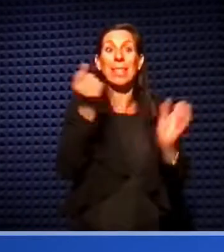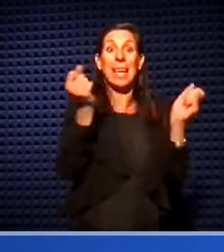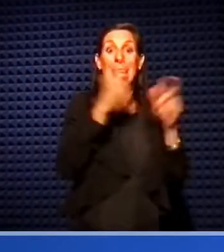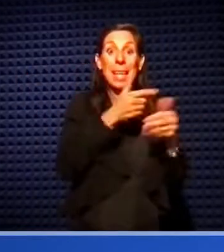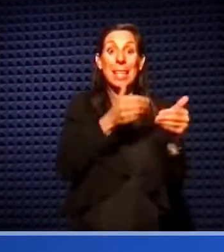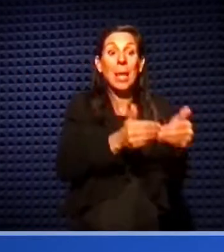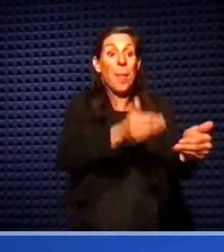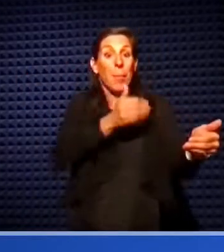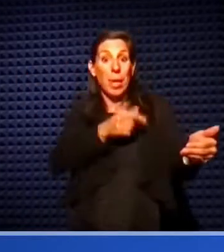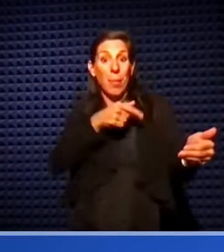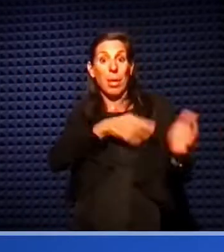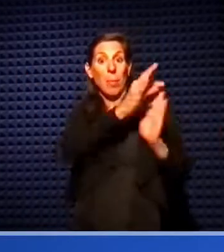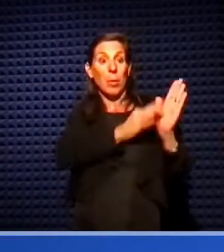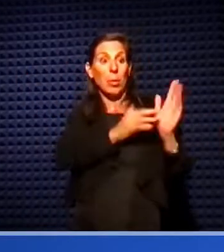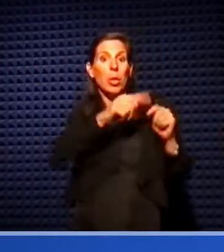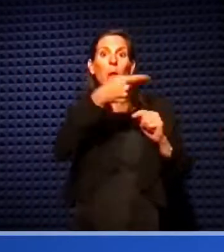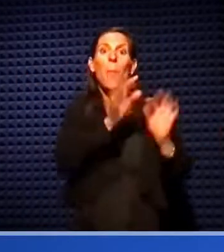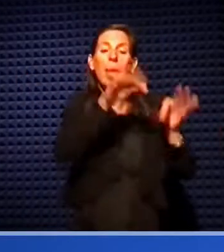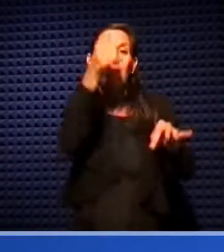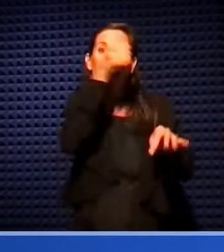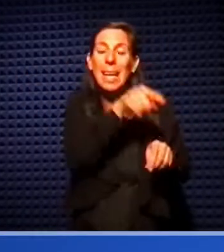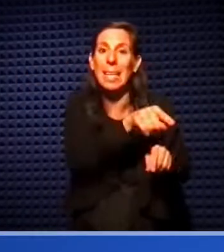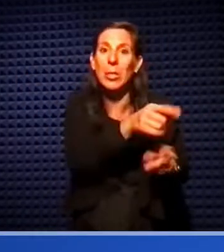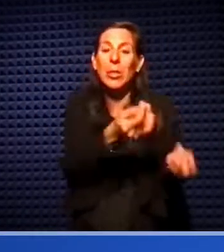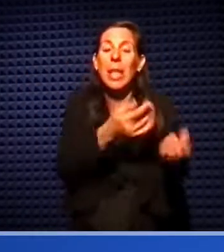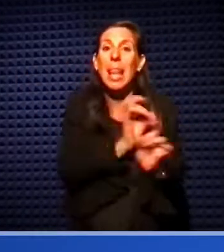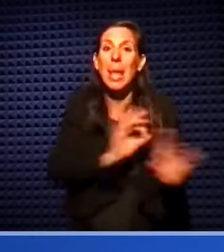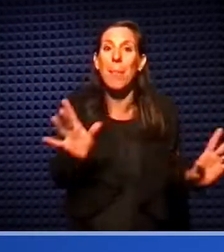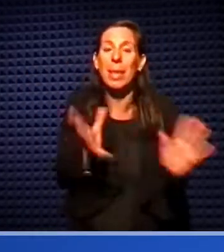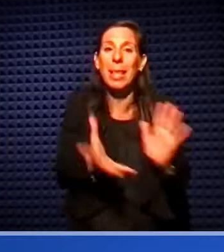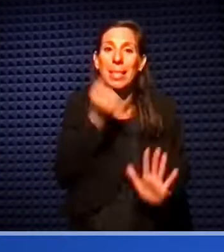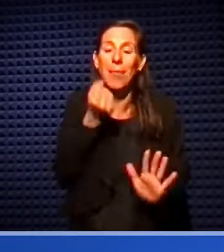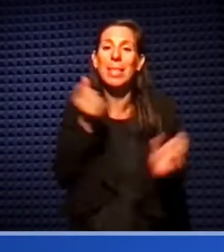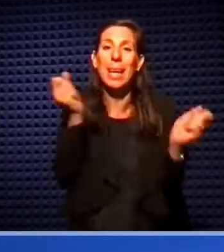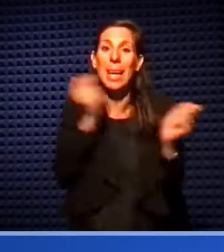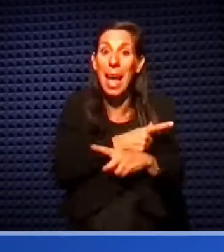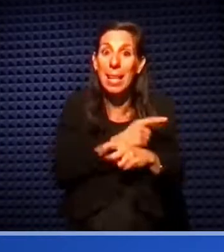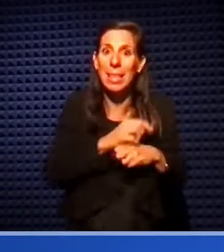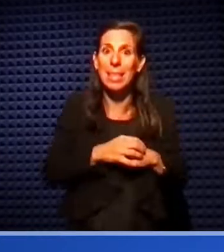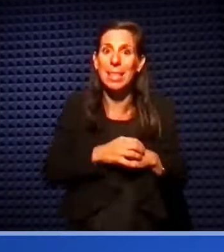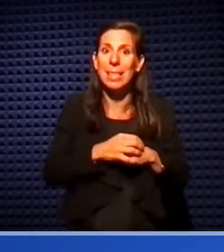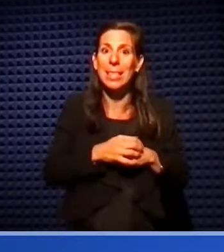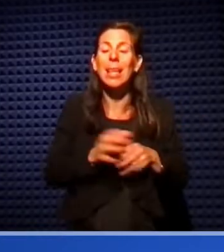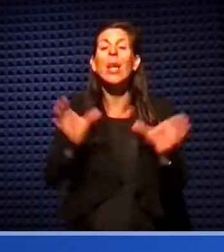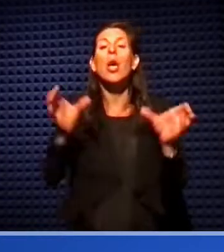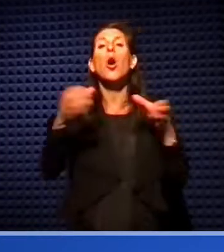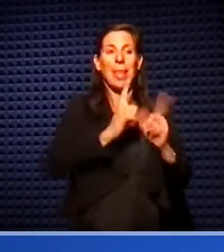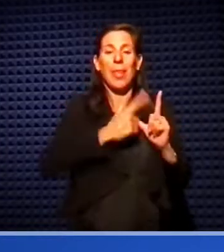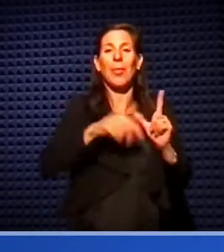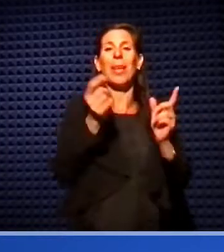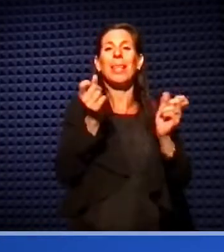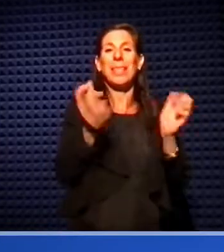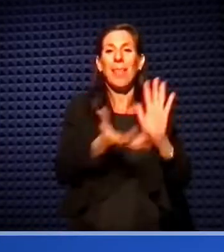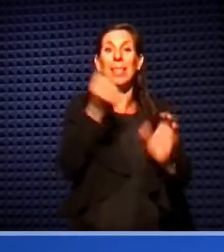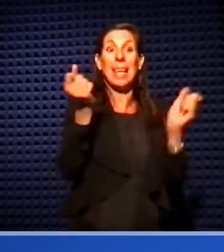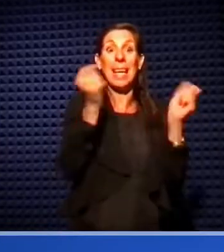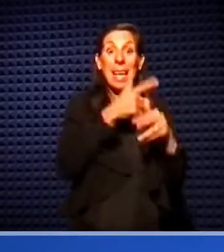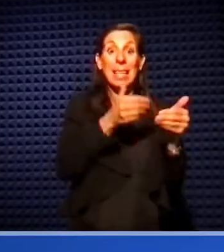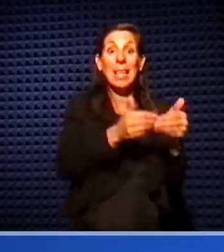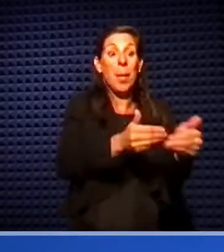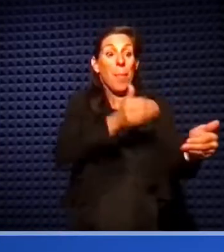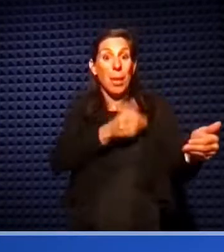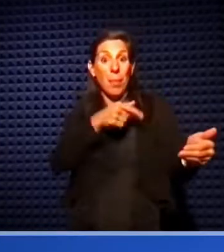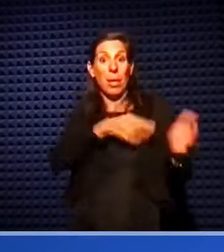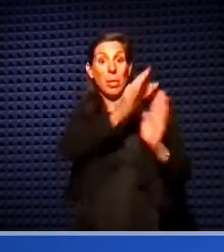i galati d'altronde comprendevano molto bene ciò a cui l'apostolo faceva riferimento بتخال مداي